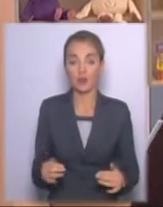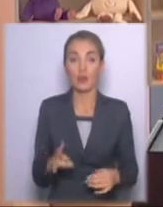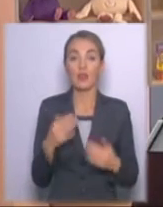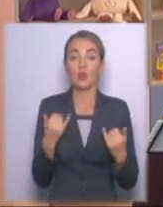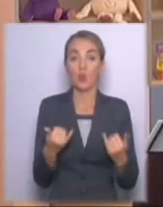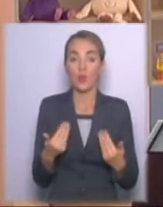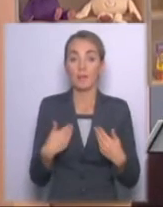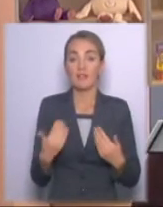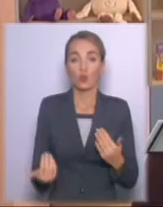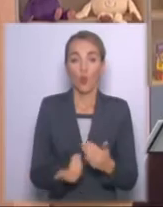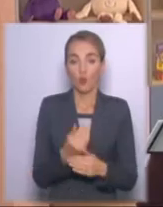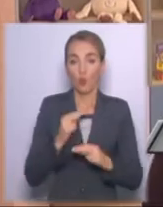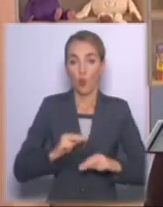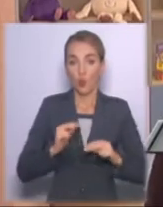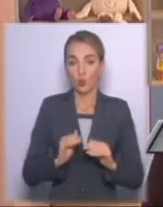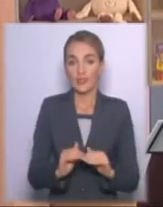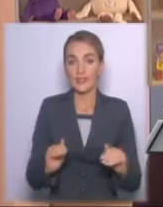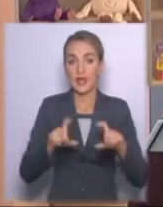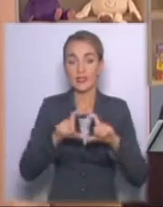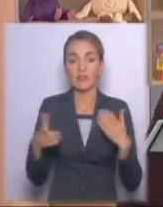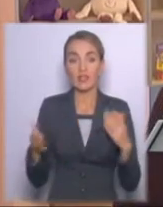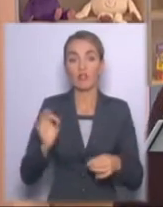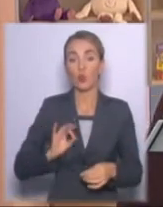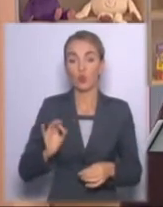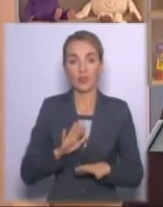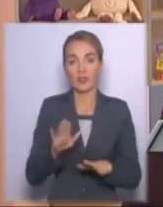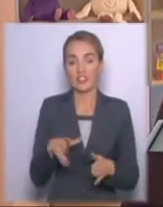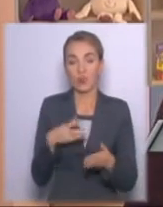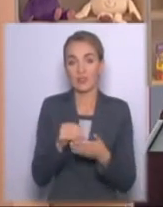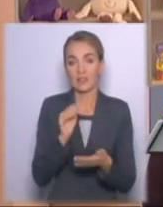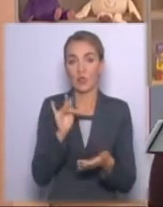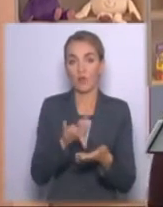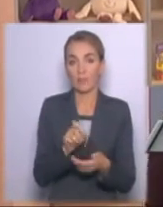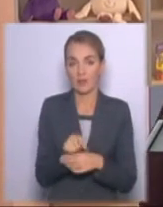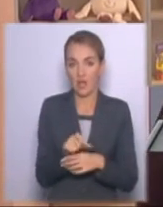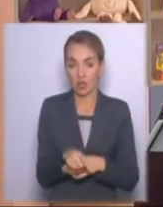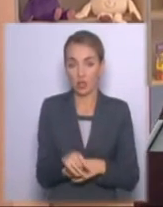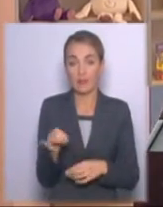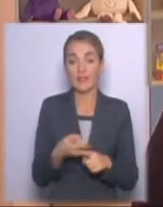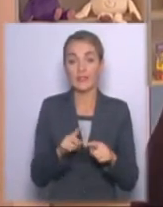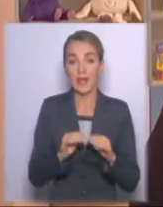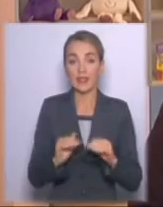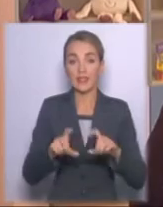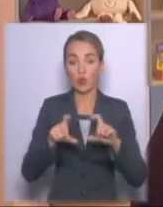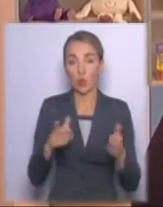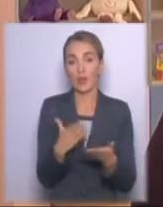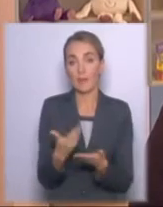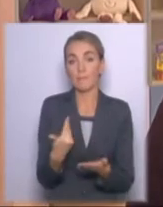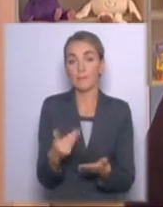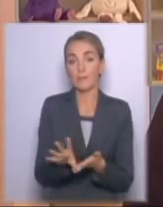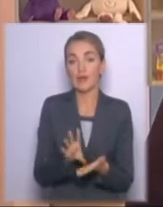ми відновлюємо роботу дитсадків, які використовувалися за не своїм цільовим призначенням. І от цей дитсадок є якраз прикладом